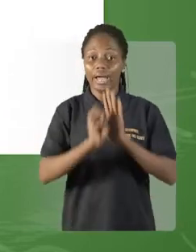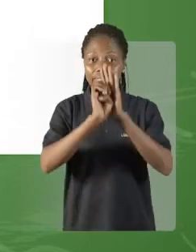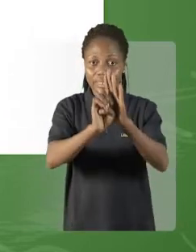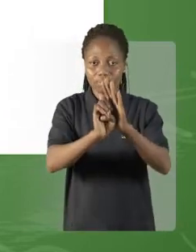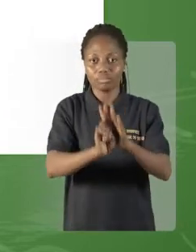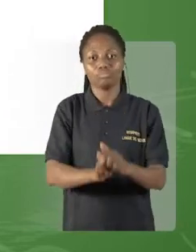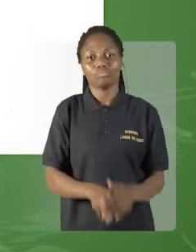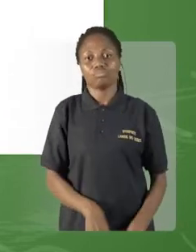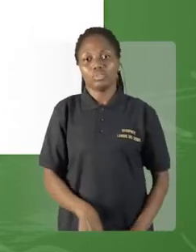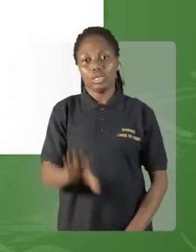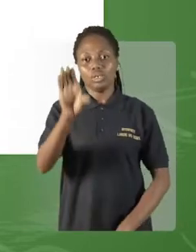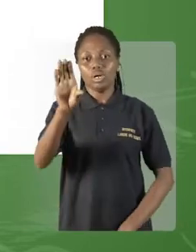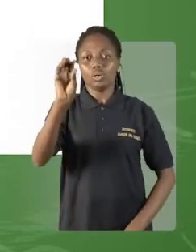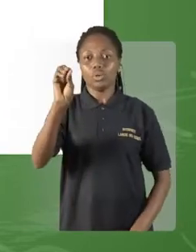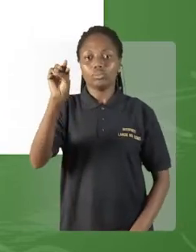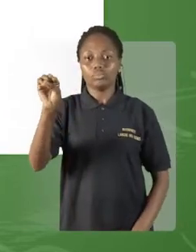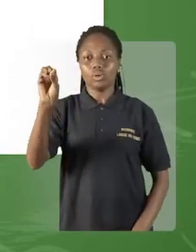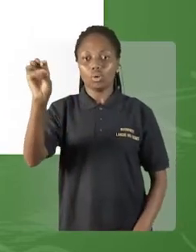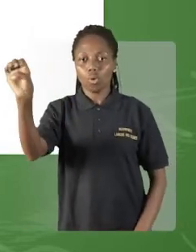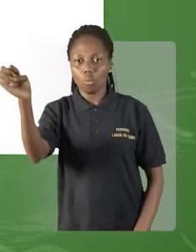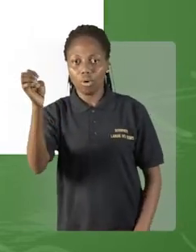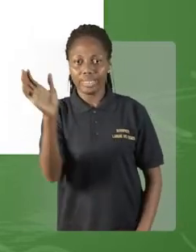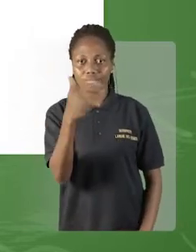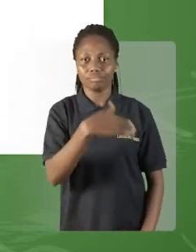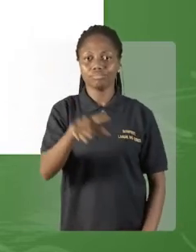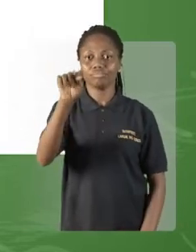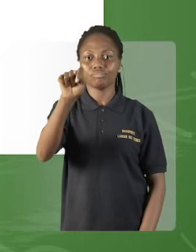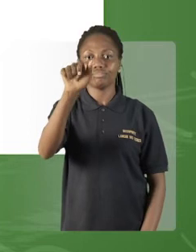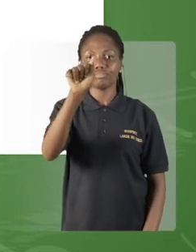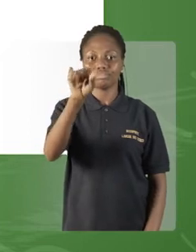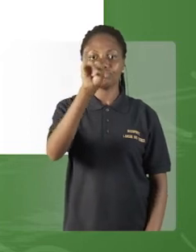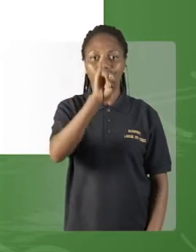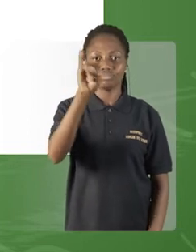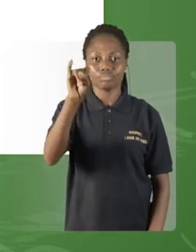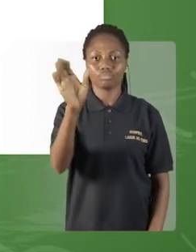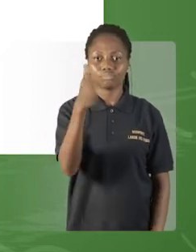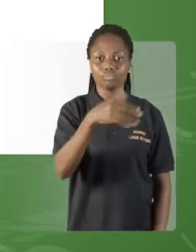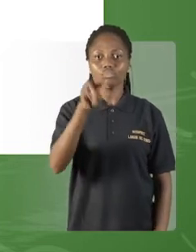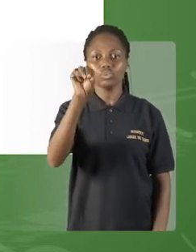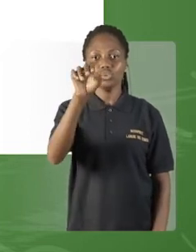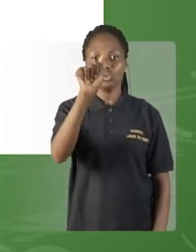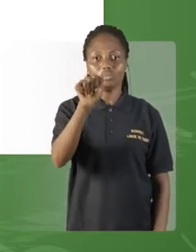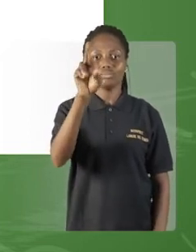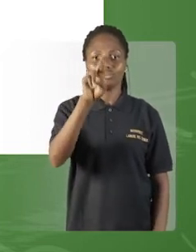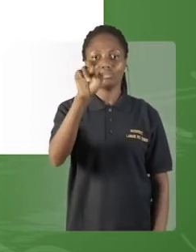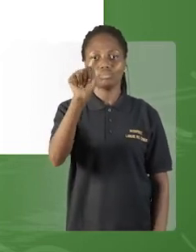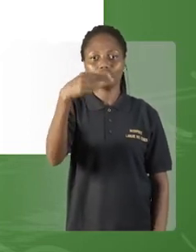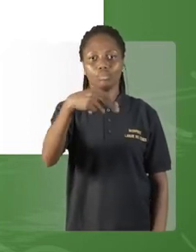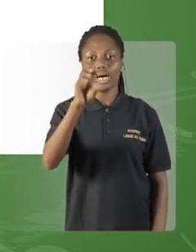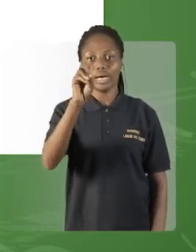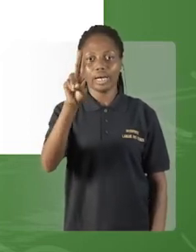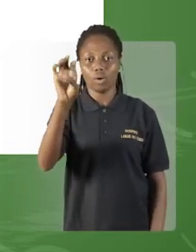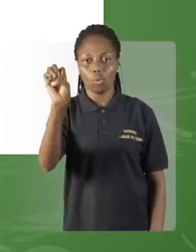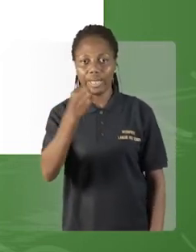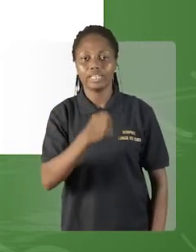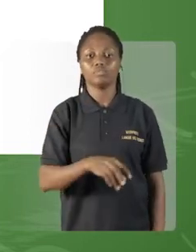Exemple, les parcs de la Komwe, de Taï, de la Maraoué, du Mont